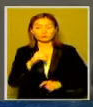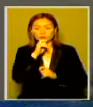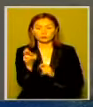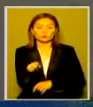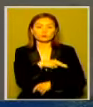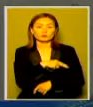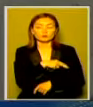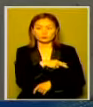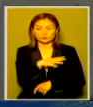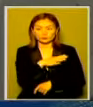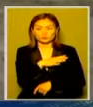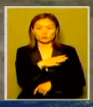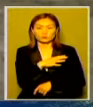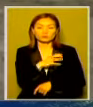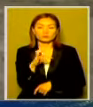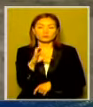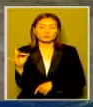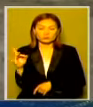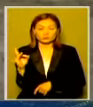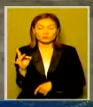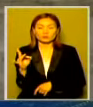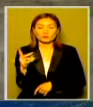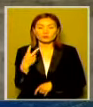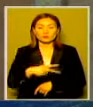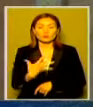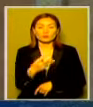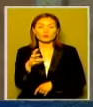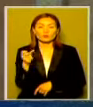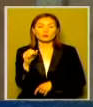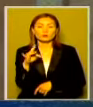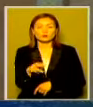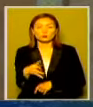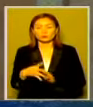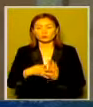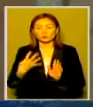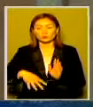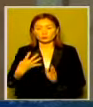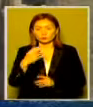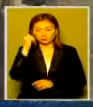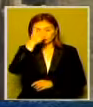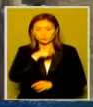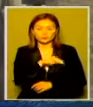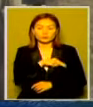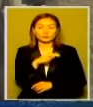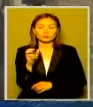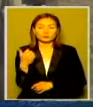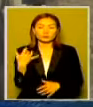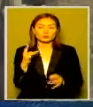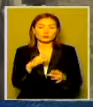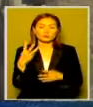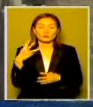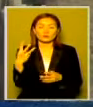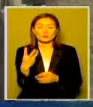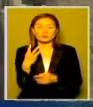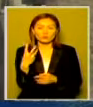указом Президиума Верховного Совета СССР от 25 марта 1944 года награжден орденом славы третьей